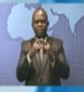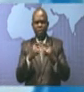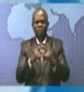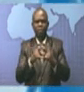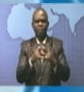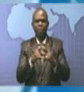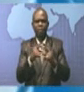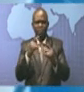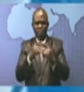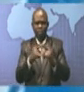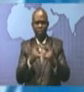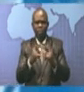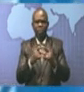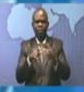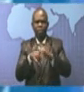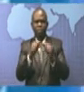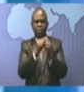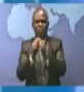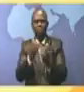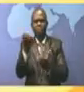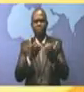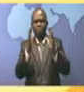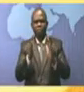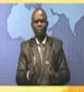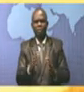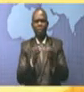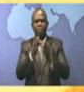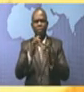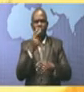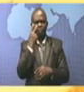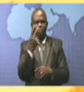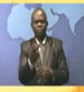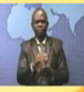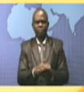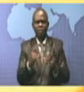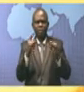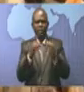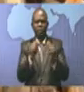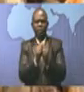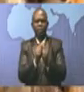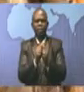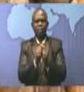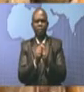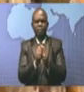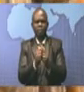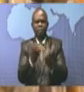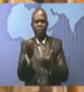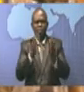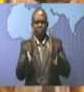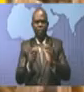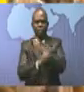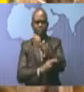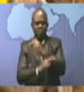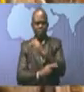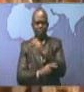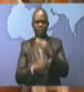de ses commerçants. Le point avec Jeline Kanyindi. De cette réunion avec les commerçants de la ville de Ngozi, parmi les doléances